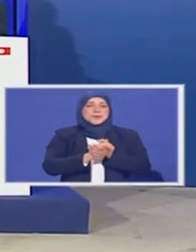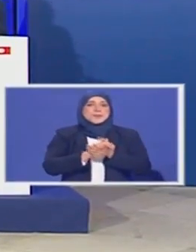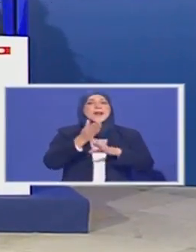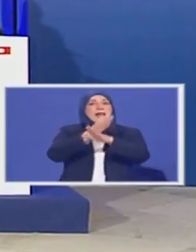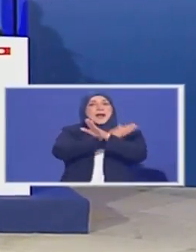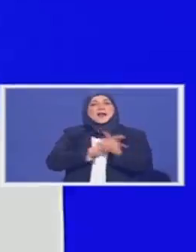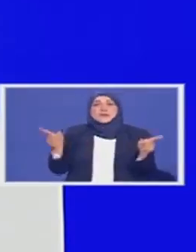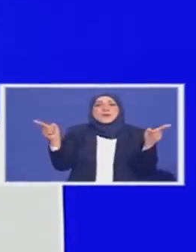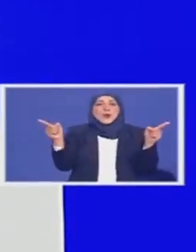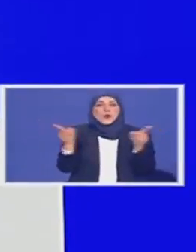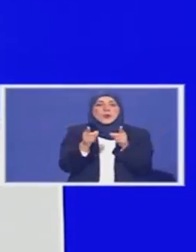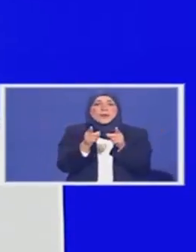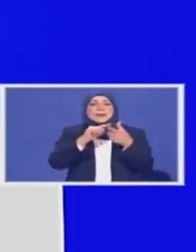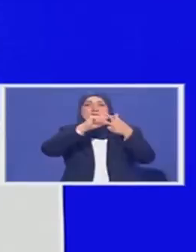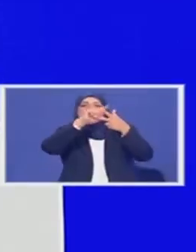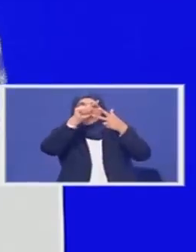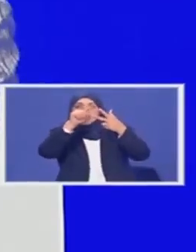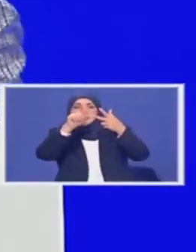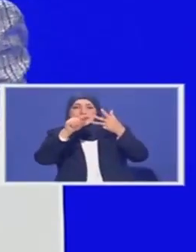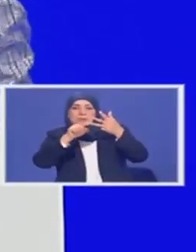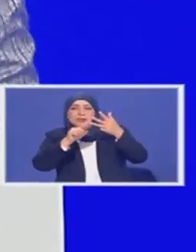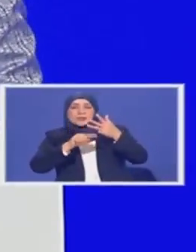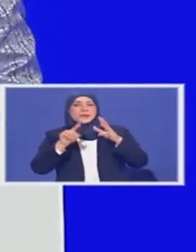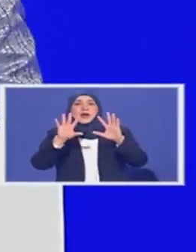الملخص للمراحل، الملخص المراحل